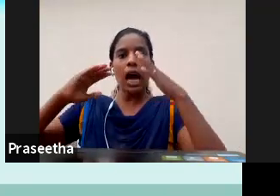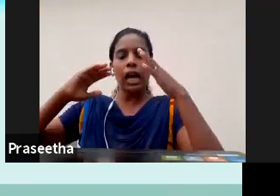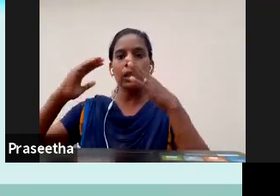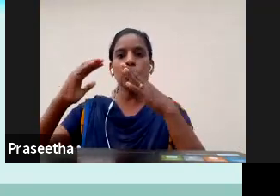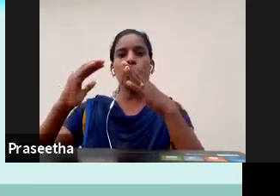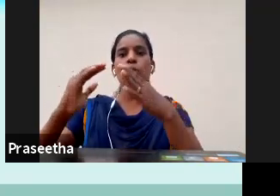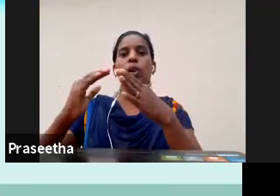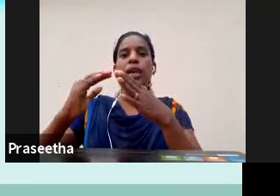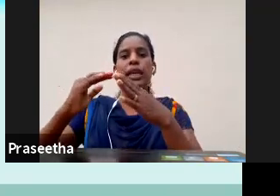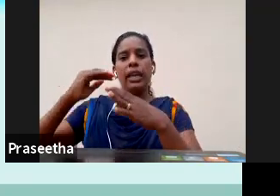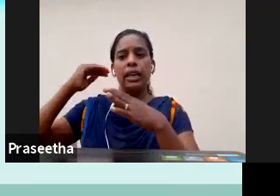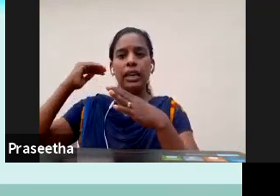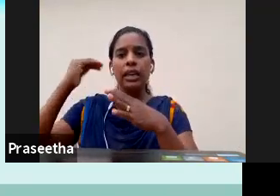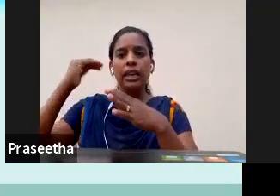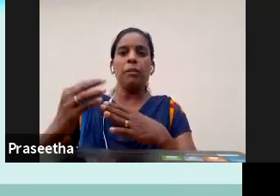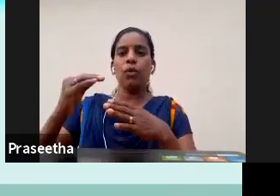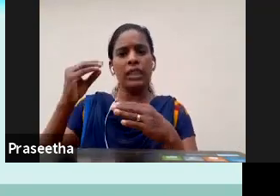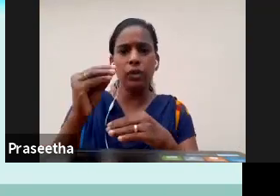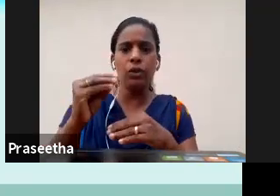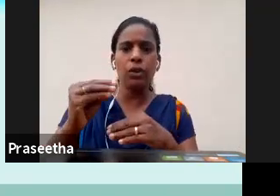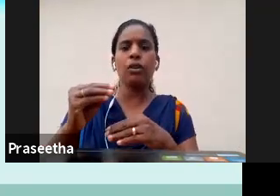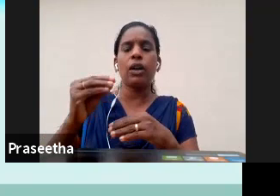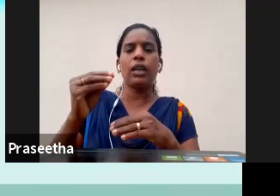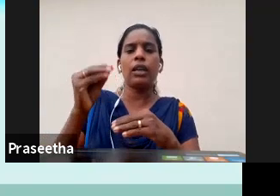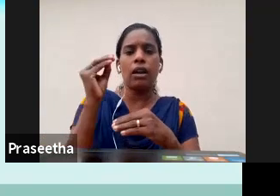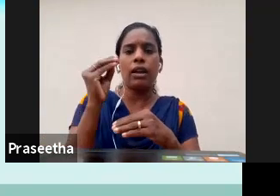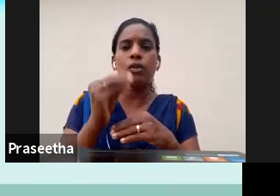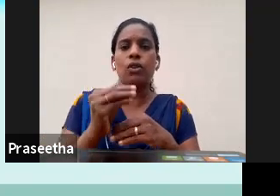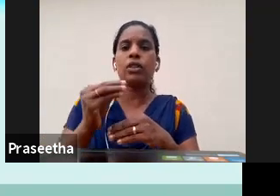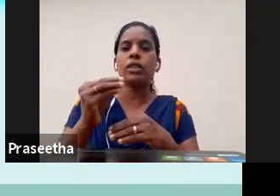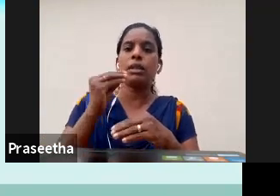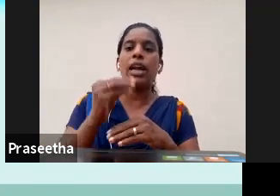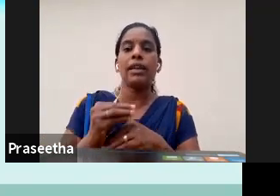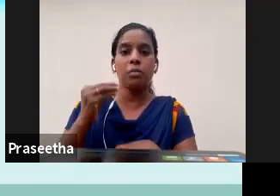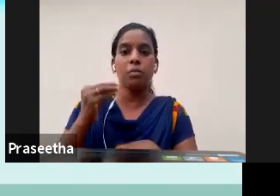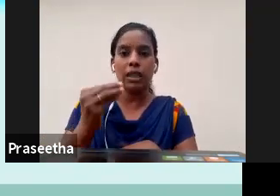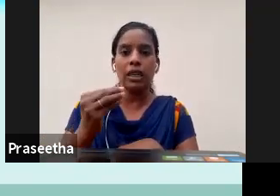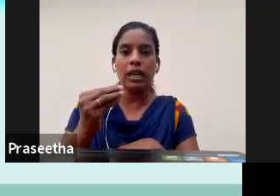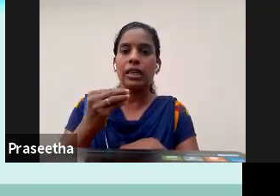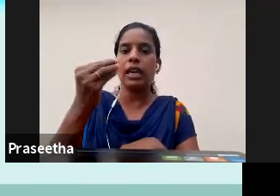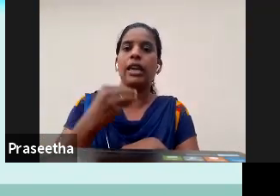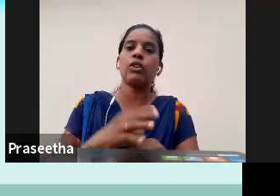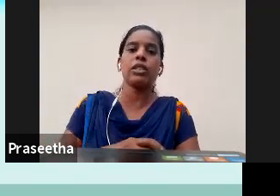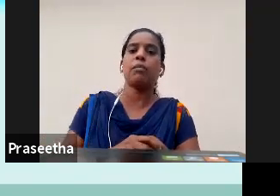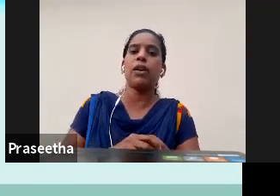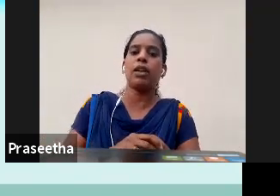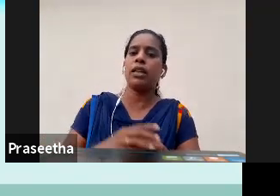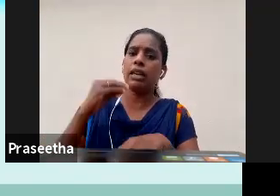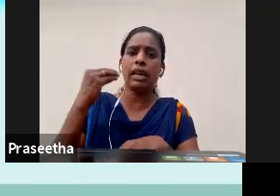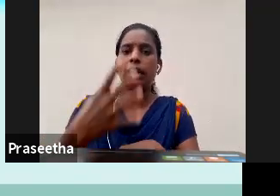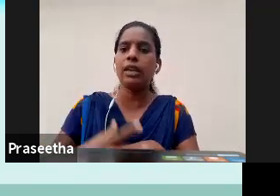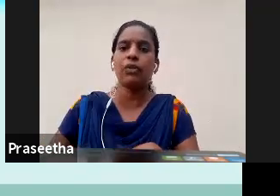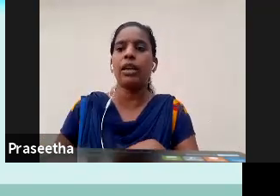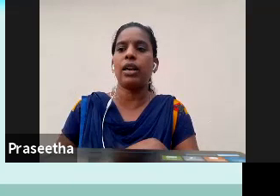വെച്ചാൽ, അതുപോലെ എല്ലാം ഓ എല്ലാ ചെറിയ ഒന്നോ രണ്ടോ അല്ലെങ്കിൽ വളരെ കുറച്ച് സിമിലാരിറ്റീസ് മാത്രമാണ് ഈ സൈൻ ലാംഗ്വേജസ്